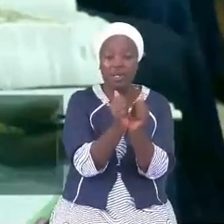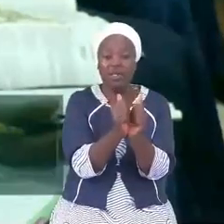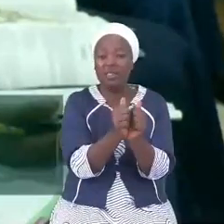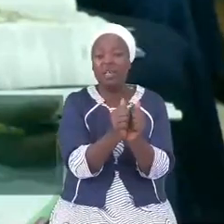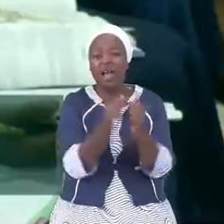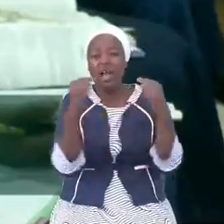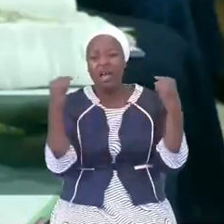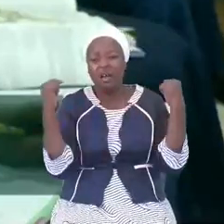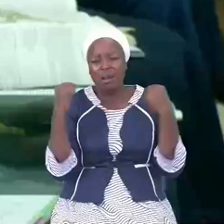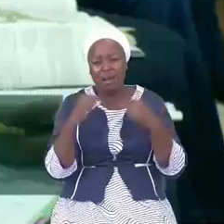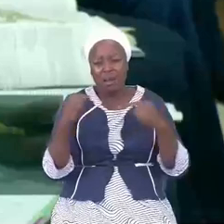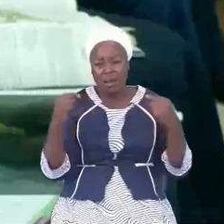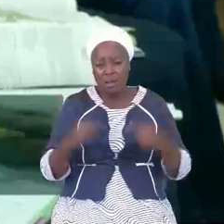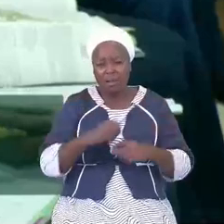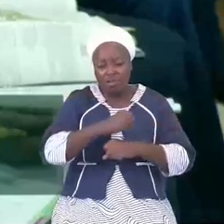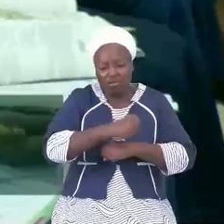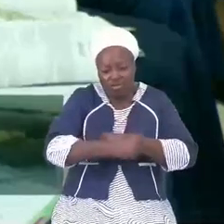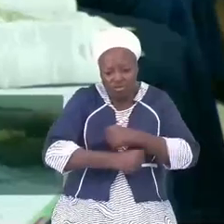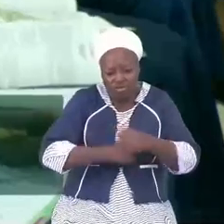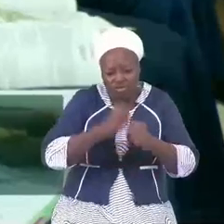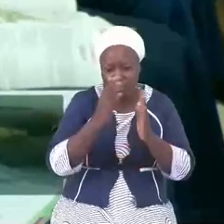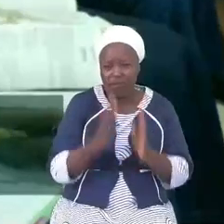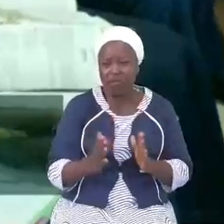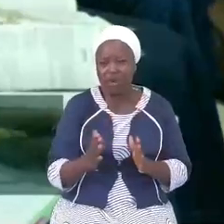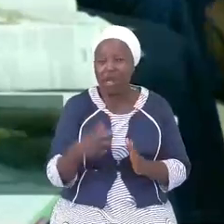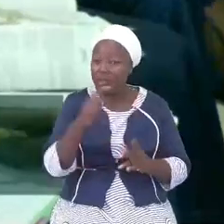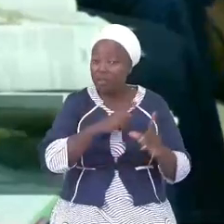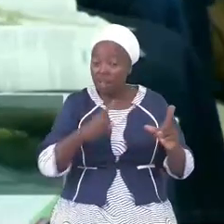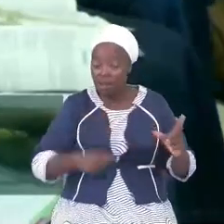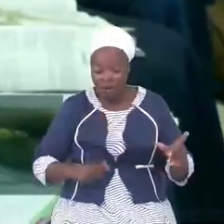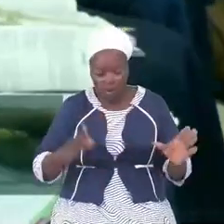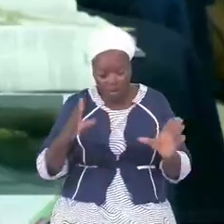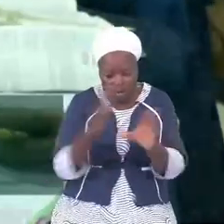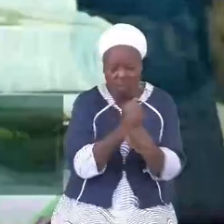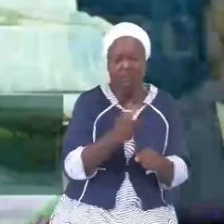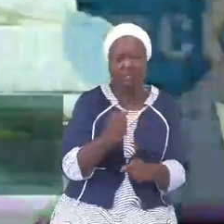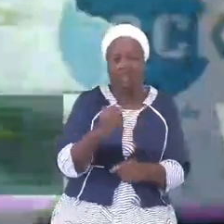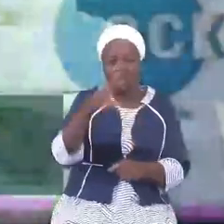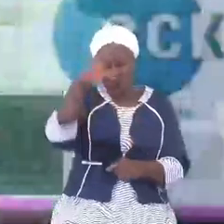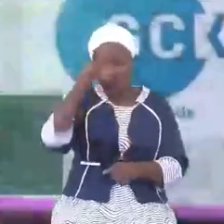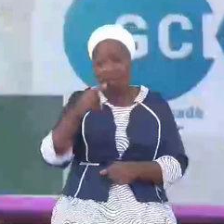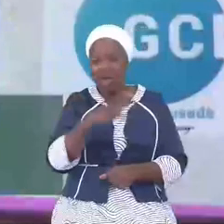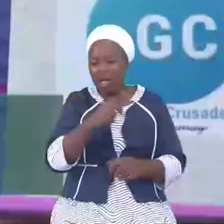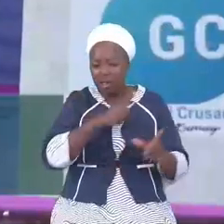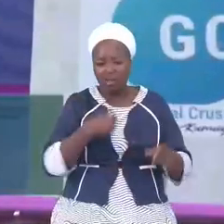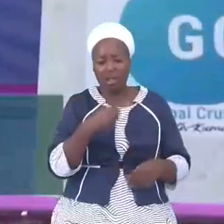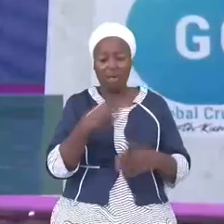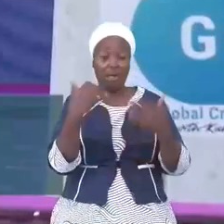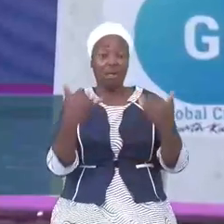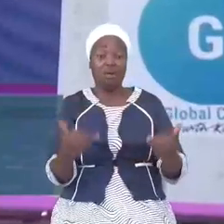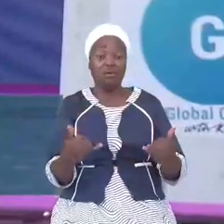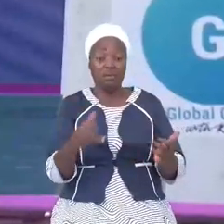et agonisant. Dieu l'a appréhendé, l'a arrêté. Il a dit maintenant, c'est entre toi et